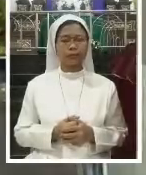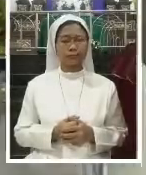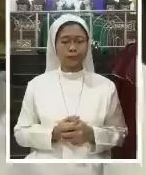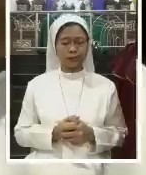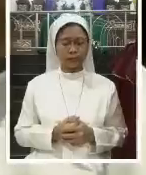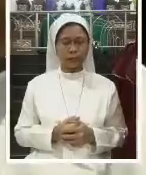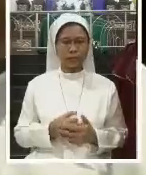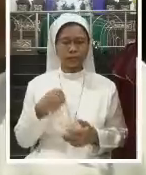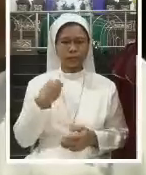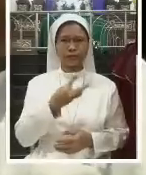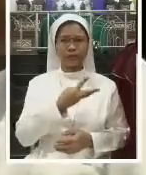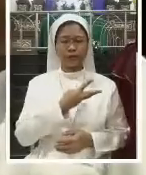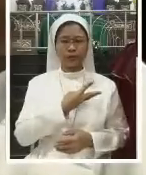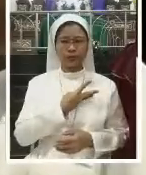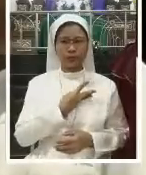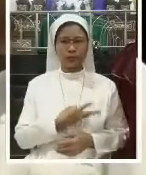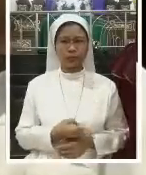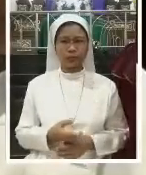ako ang payo.